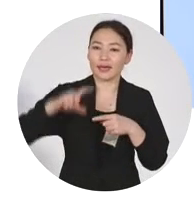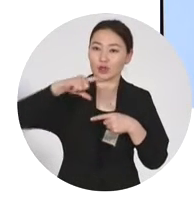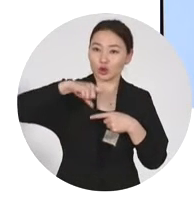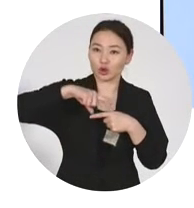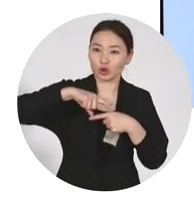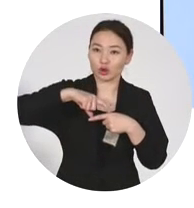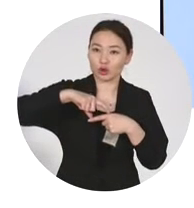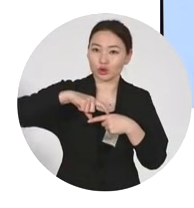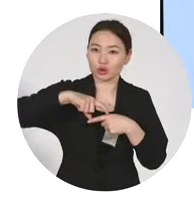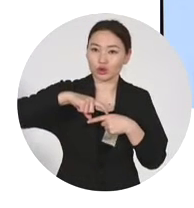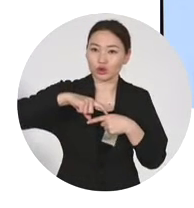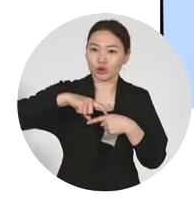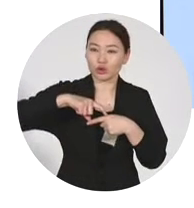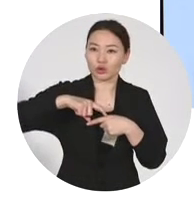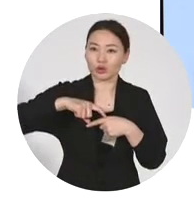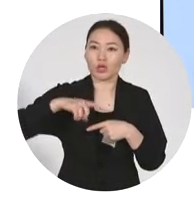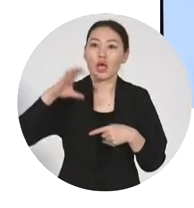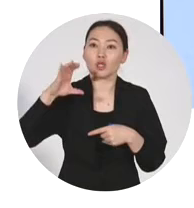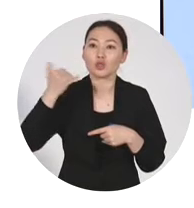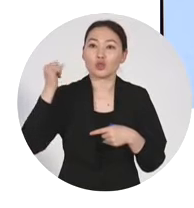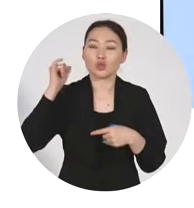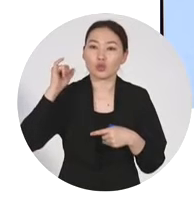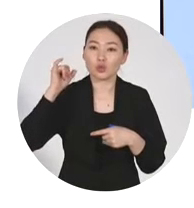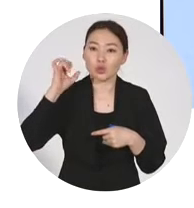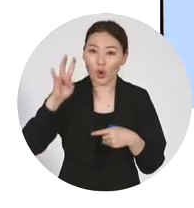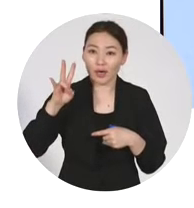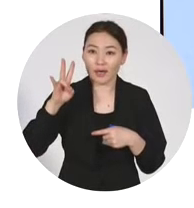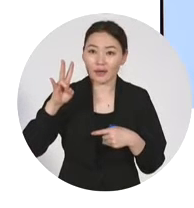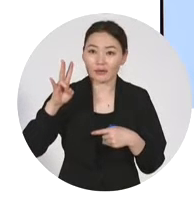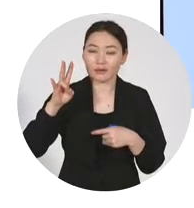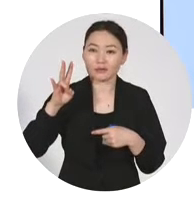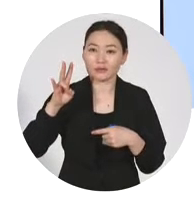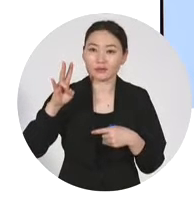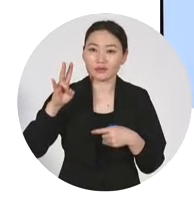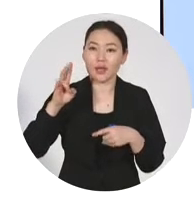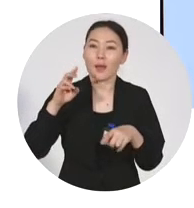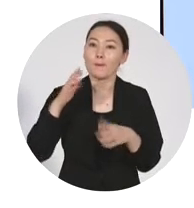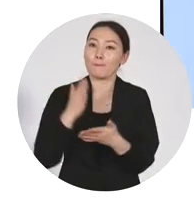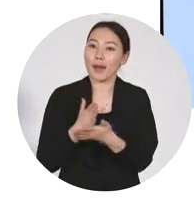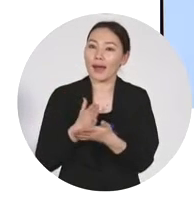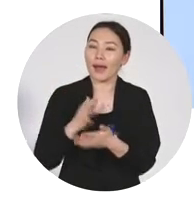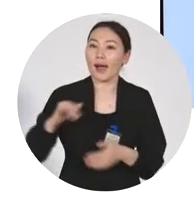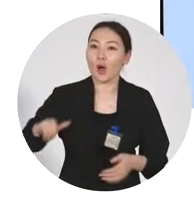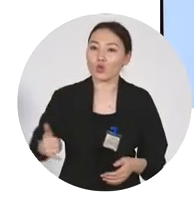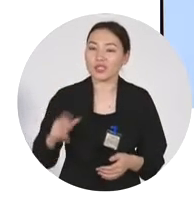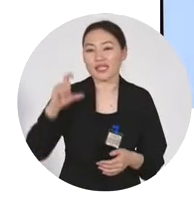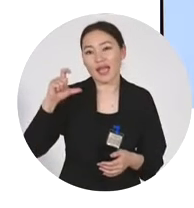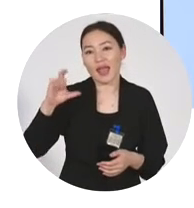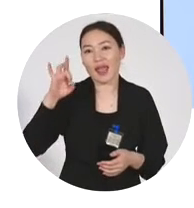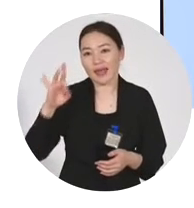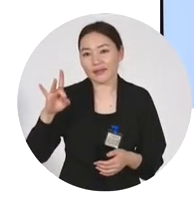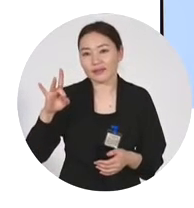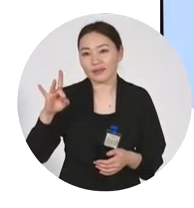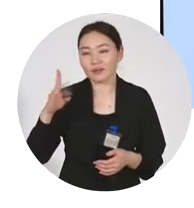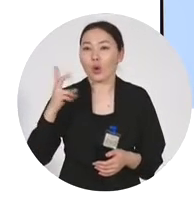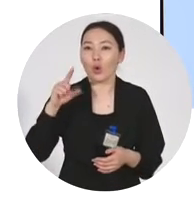үг. За сун гэсэн үйл үг бол энэ гэвэлчээр дэвсгэрлэж төгссөн байна. За мөн эр үг байгаа учраас энэ хэлбэрийг